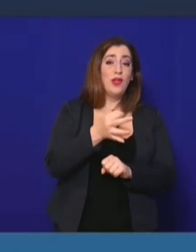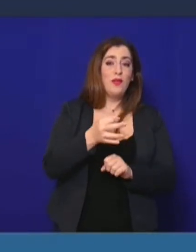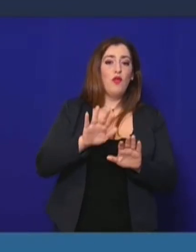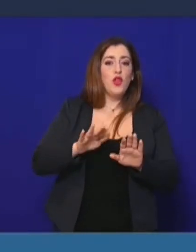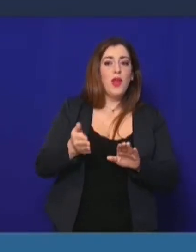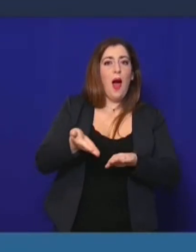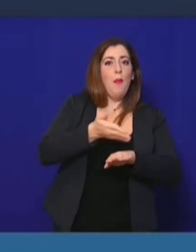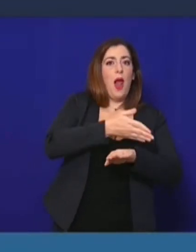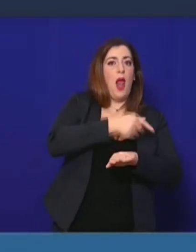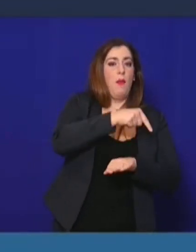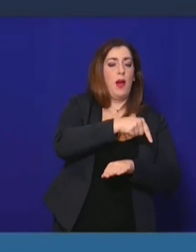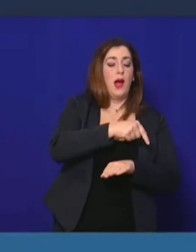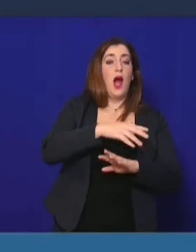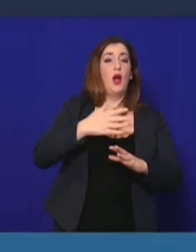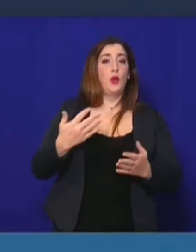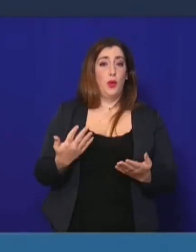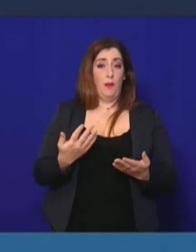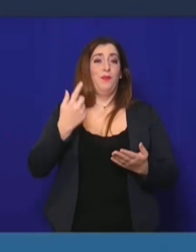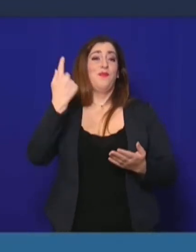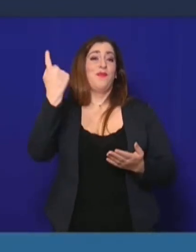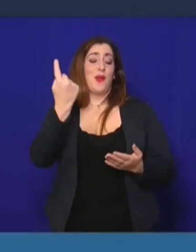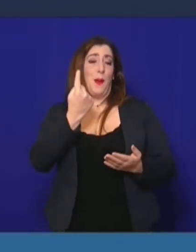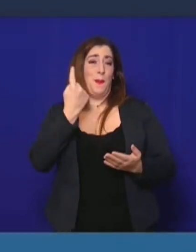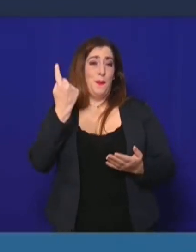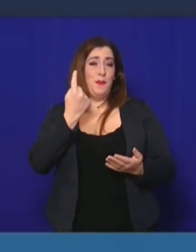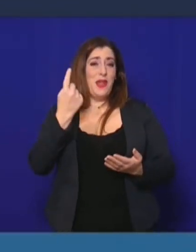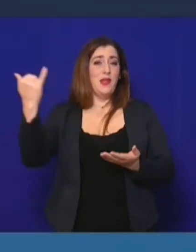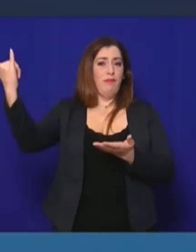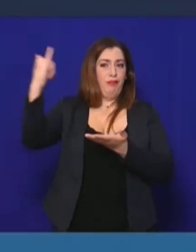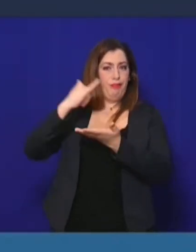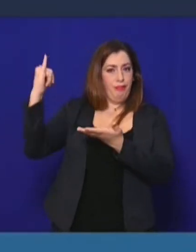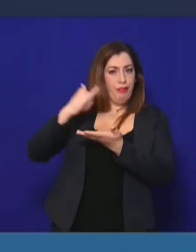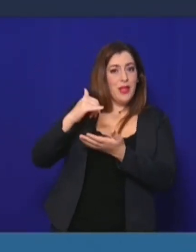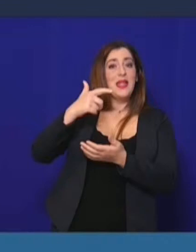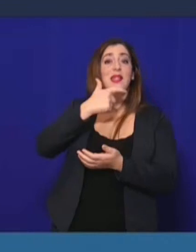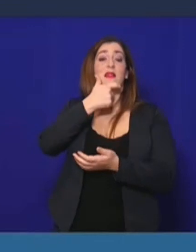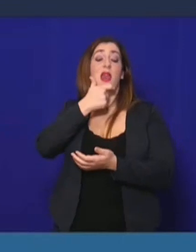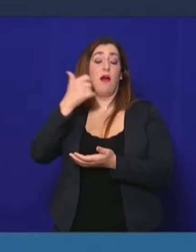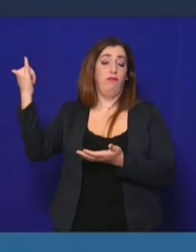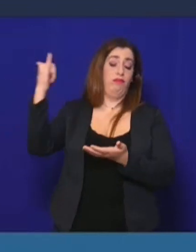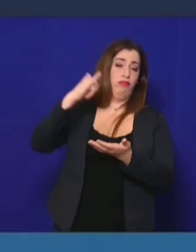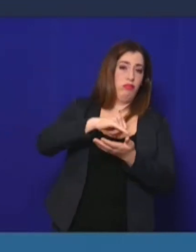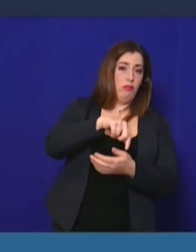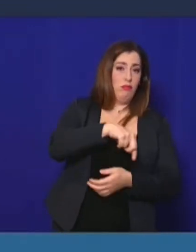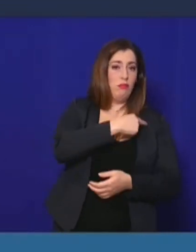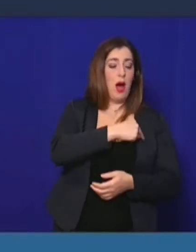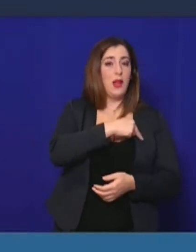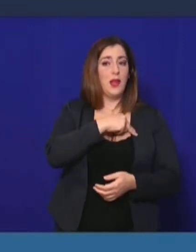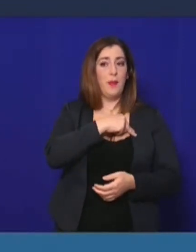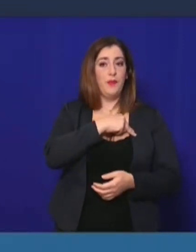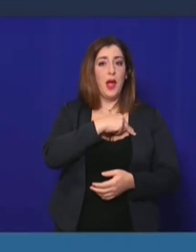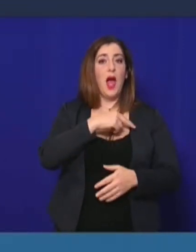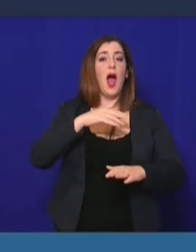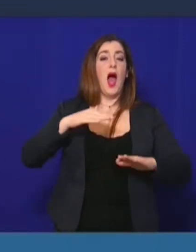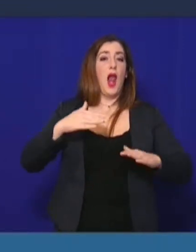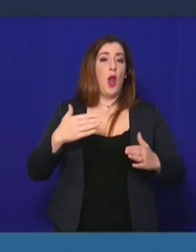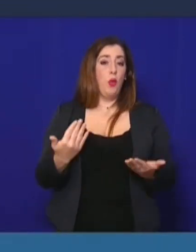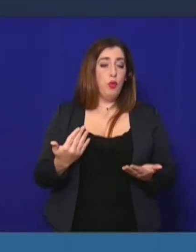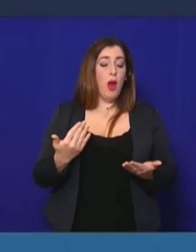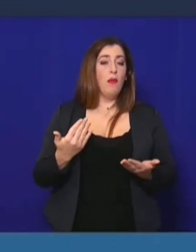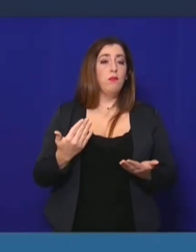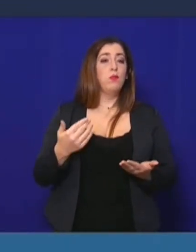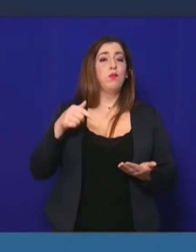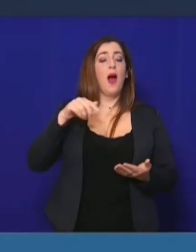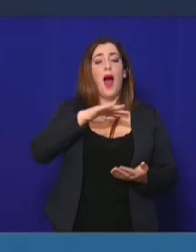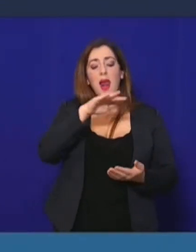u dawn kollha aħna batnilhom messaġġ biex jekk huma konfermaw li kienu ġew mill-Ingilterra huma jiġu